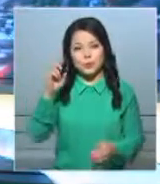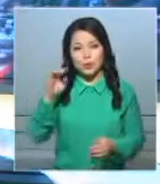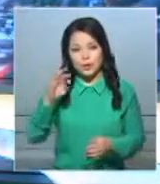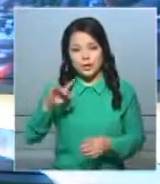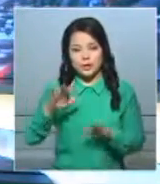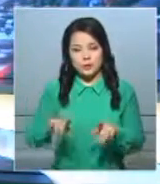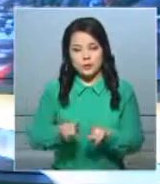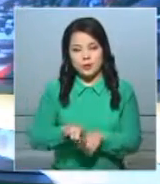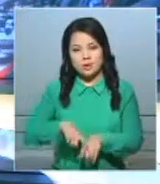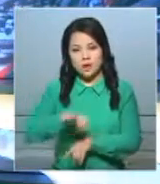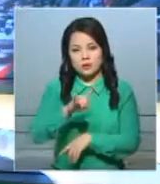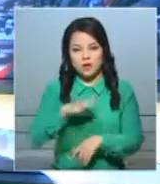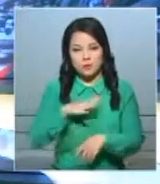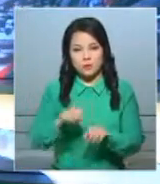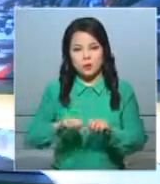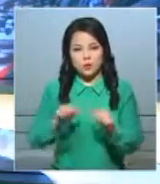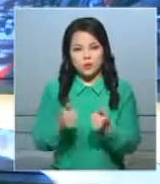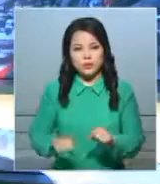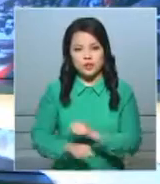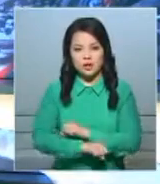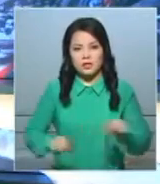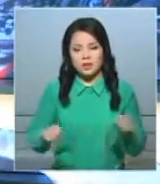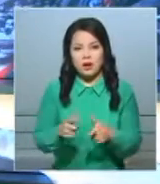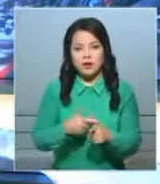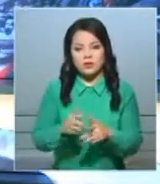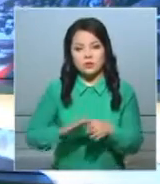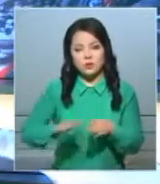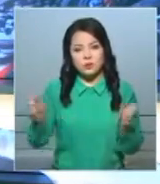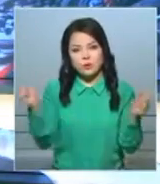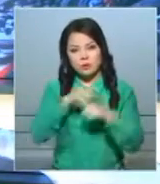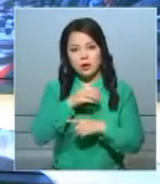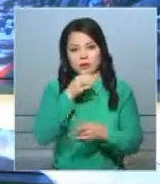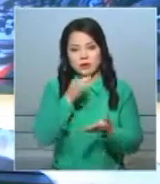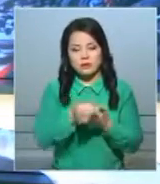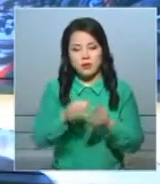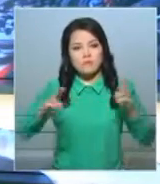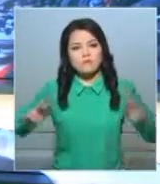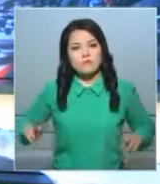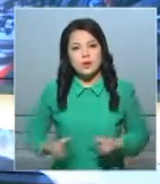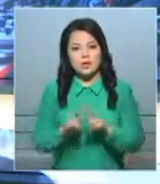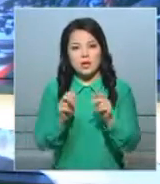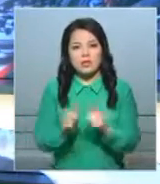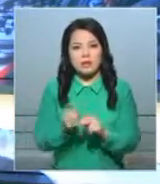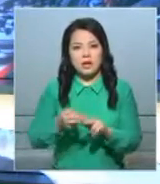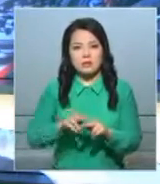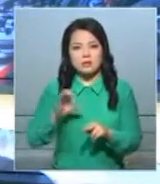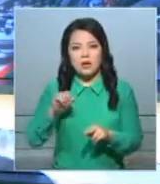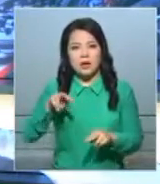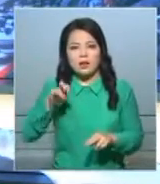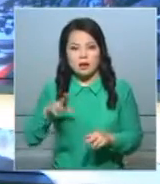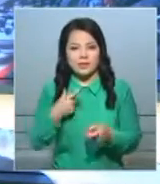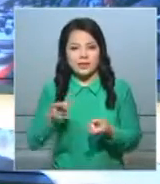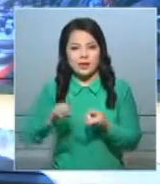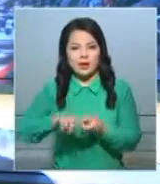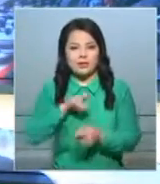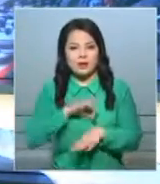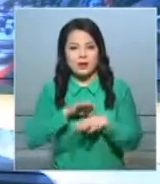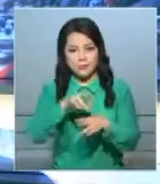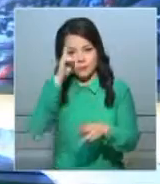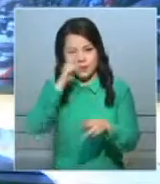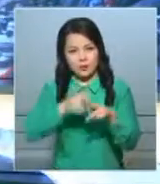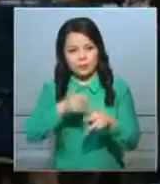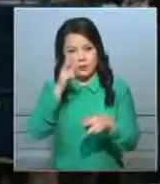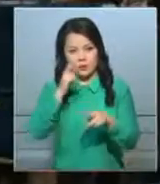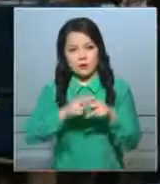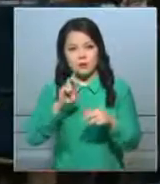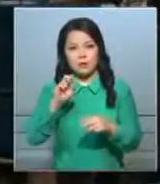әуежайында жарылыс ұйымдастырған жанкештілердің аты жөні анықталды. Олар Париждегі қанды қырғынды жасаған Салах Абдесламның сыбайластары ағайынды